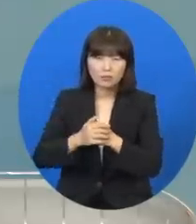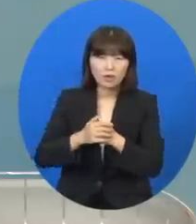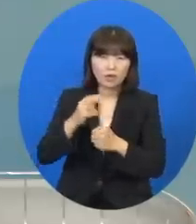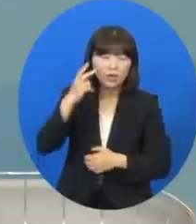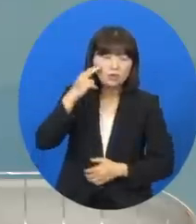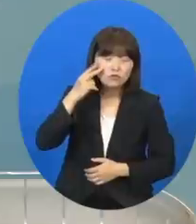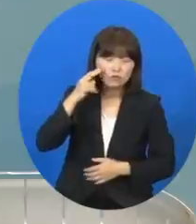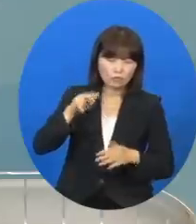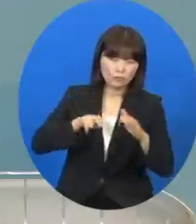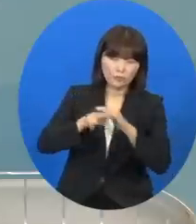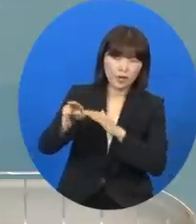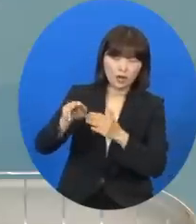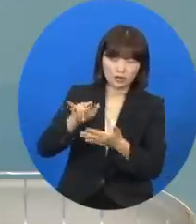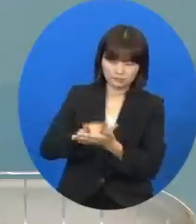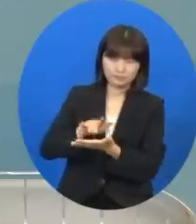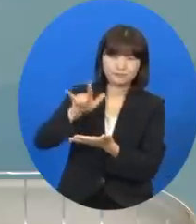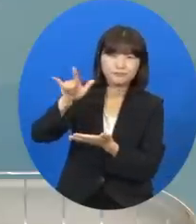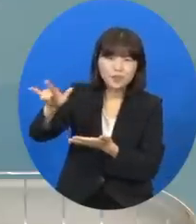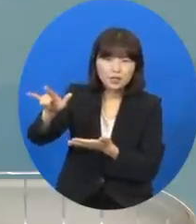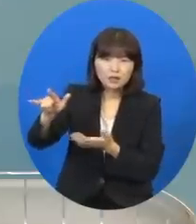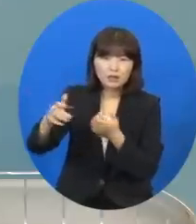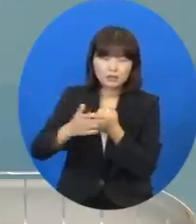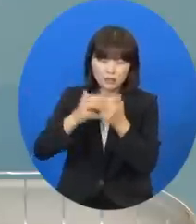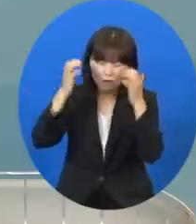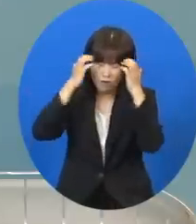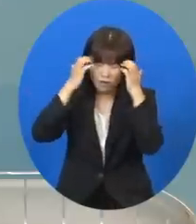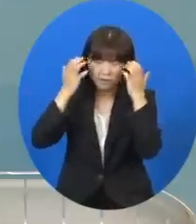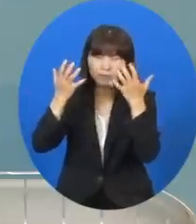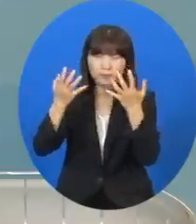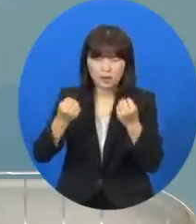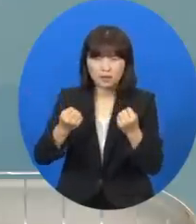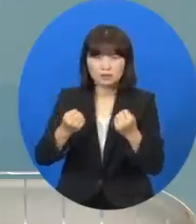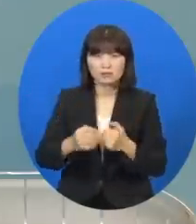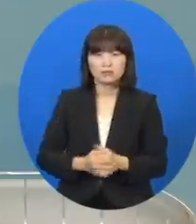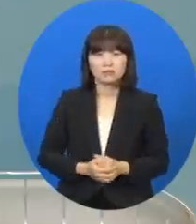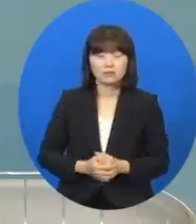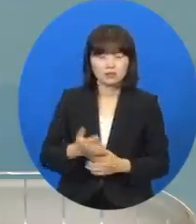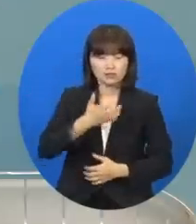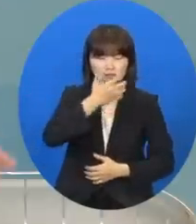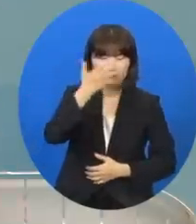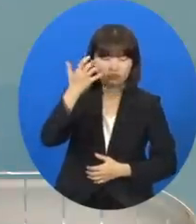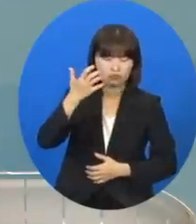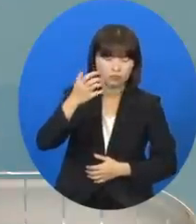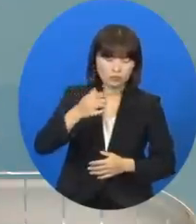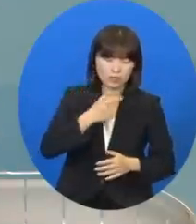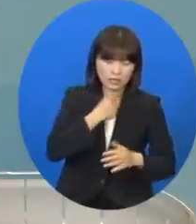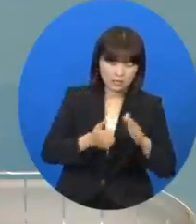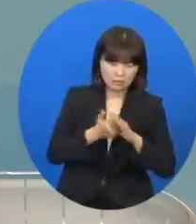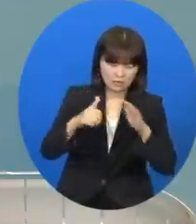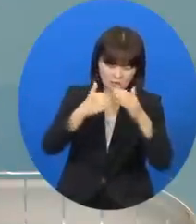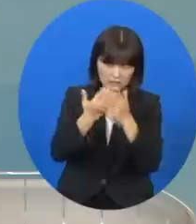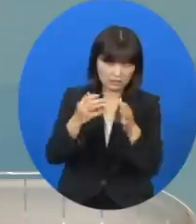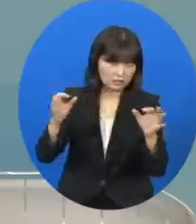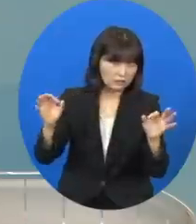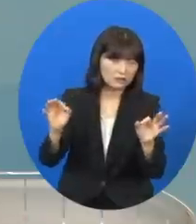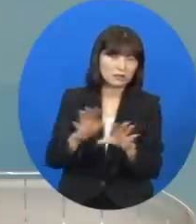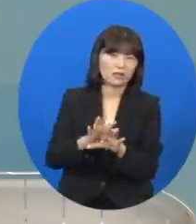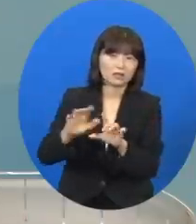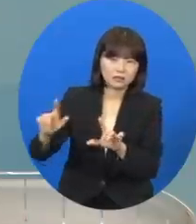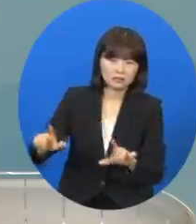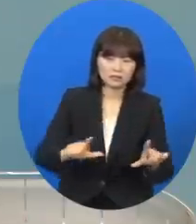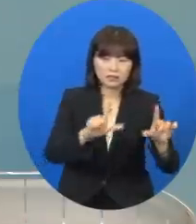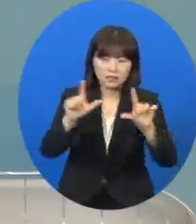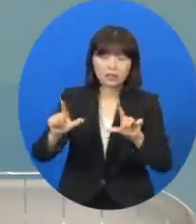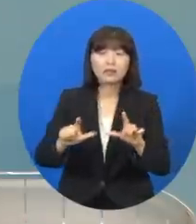갔어요. 그러니 얼마나 고생이 심했겠어요. 꿈이 다 사라진 희망이 없는 삶을 사는